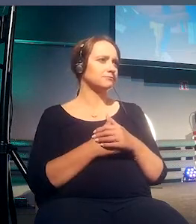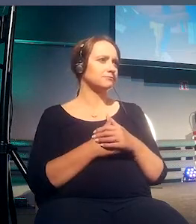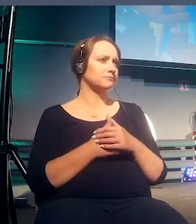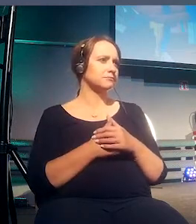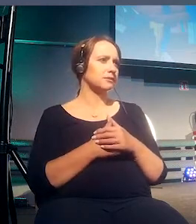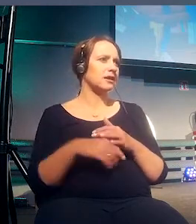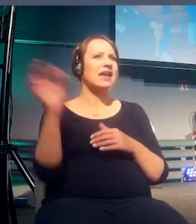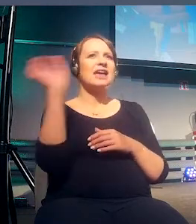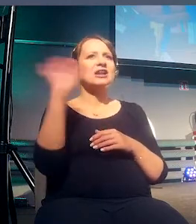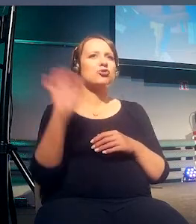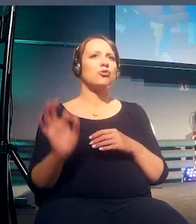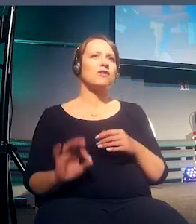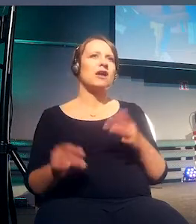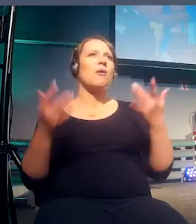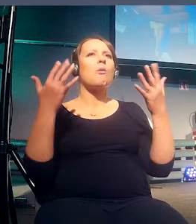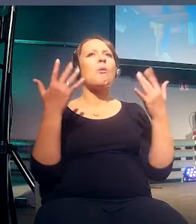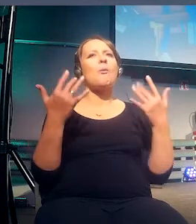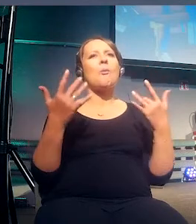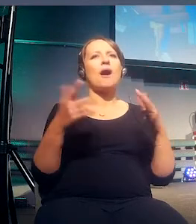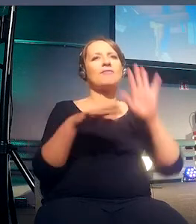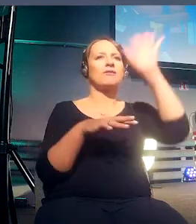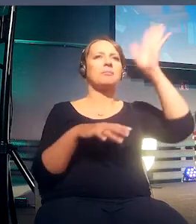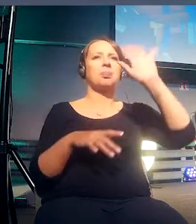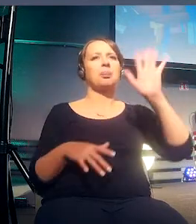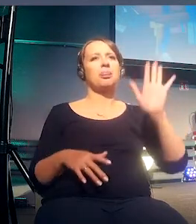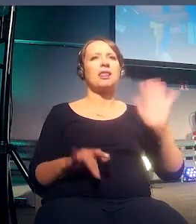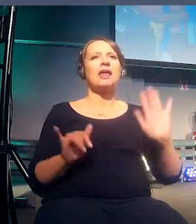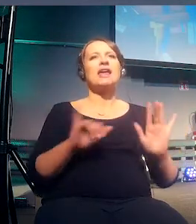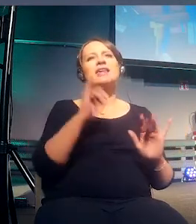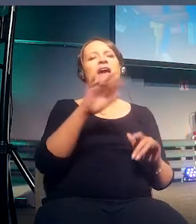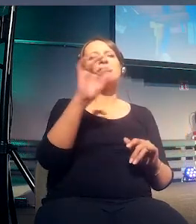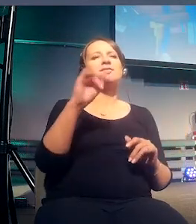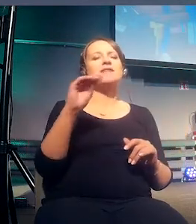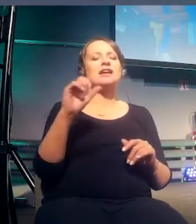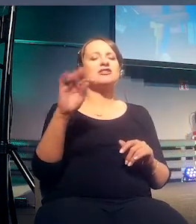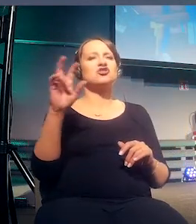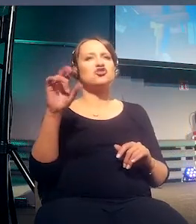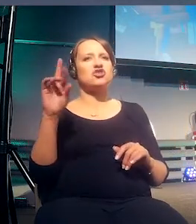rysuję takie bardzo proste wireframe'y tego, jakie te feature'y